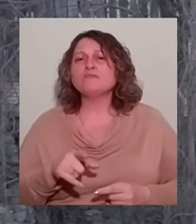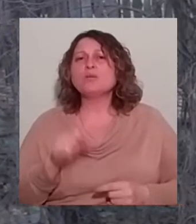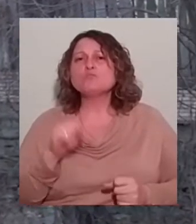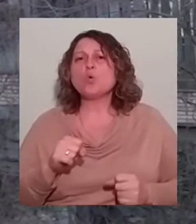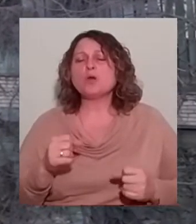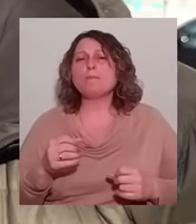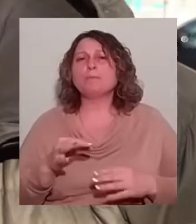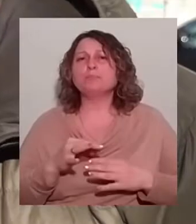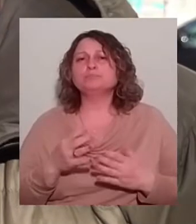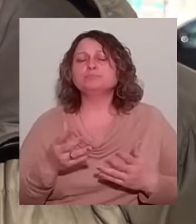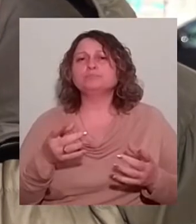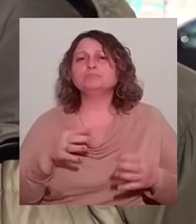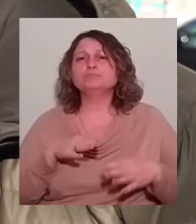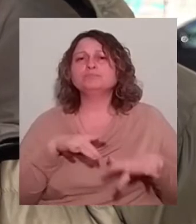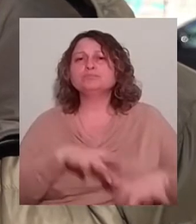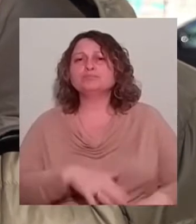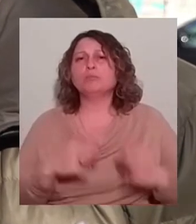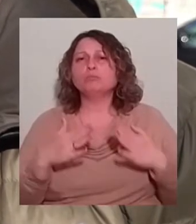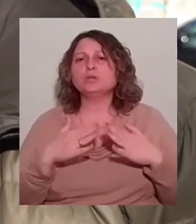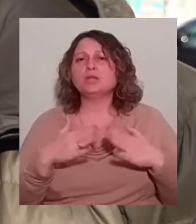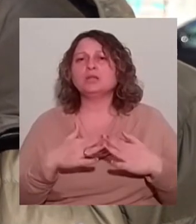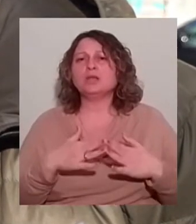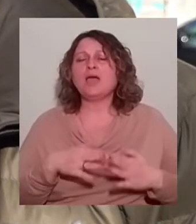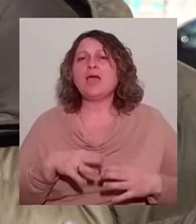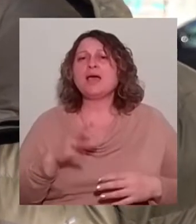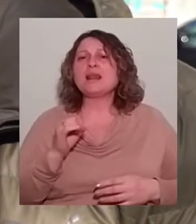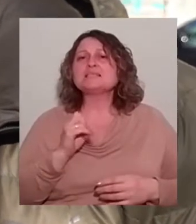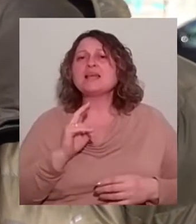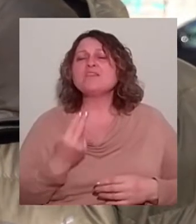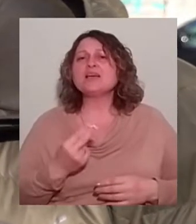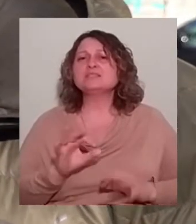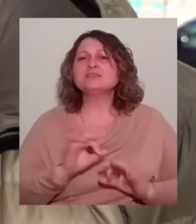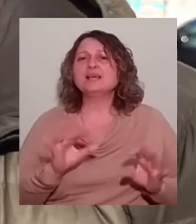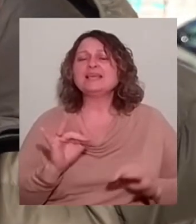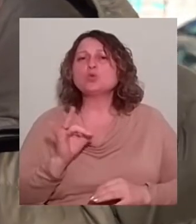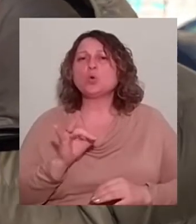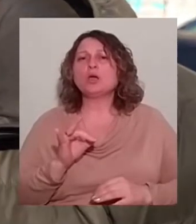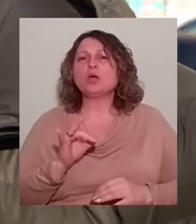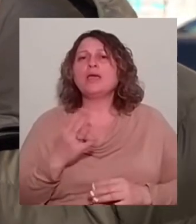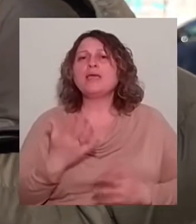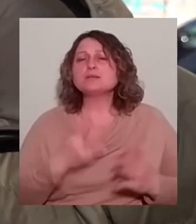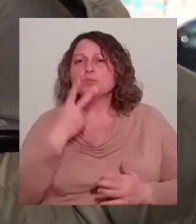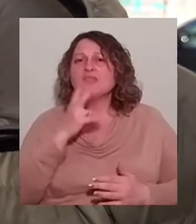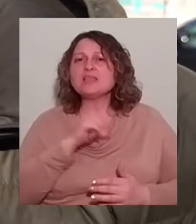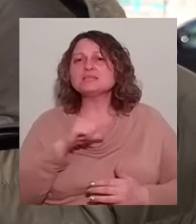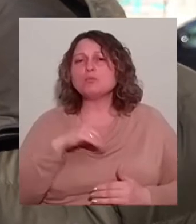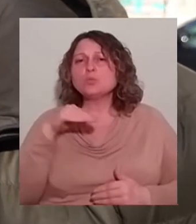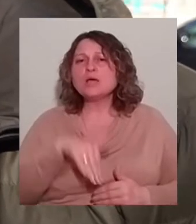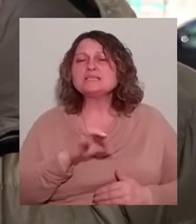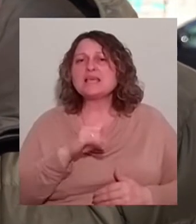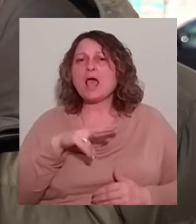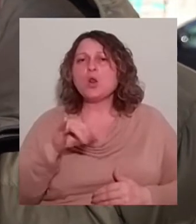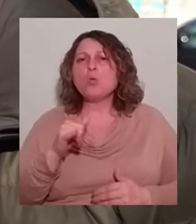архітектури, розташованої над схилом, вважає історик-краєзнавець Олександр Бабіч. Якщо подивитися зараз на саму скелю, на якій стоїть, то в